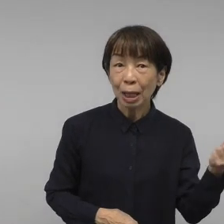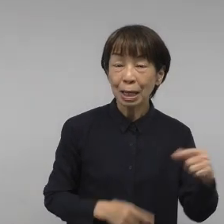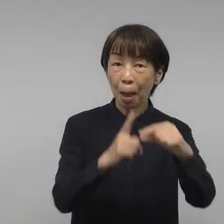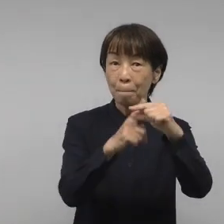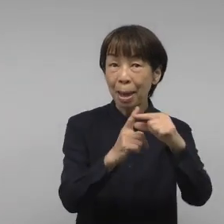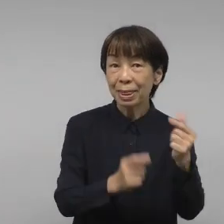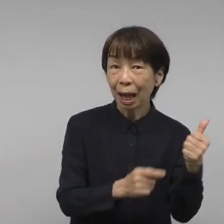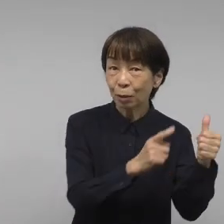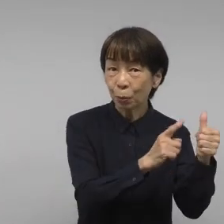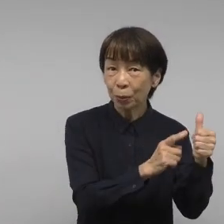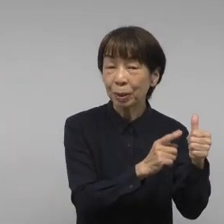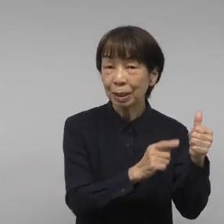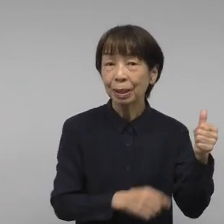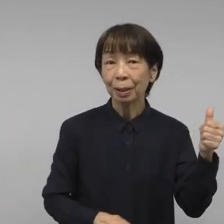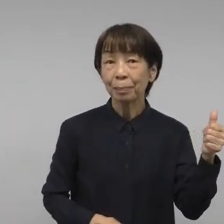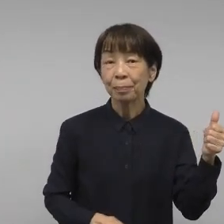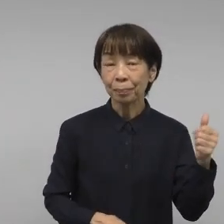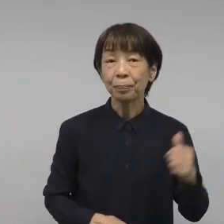中に写っている方が、